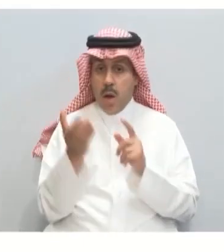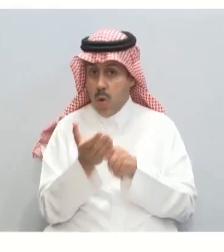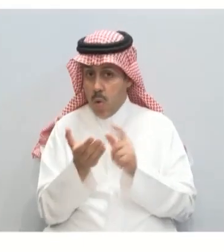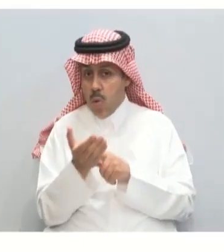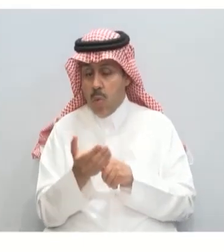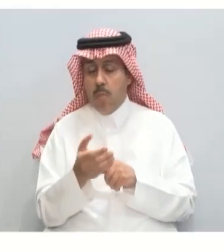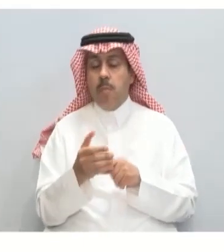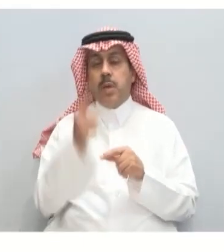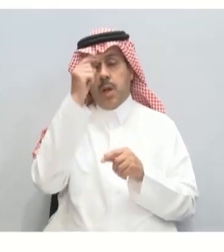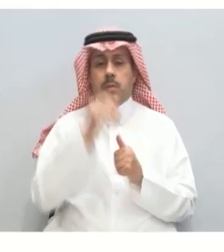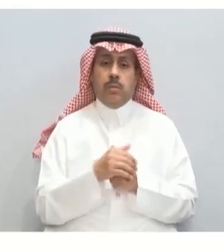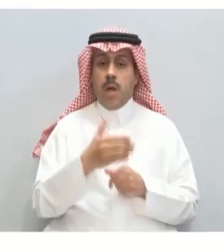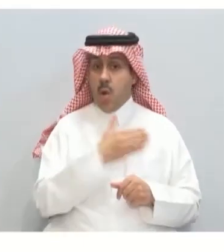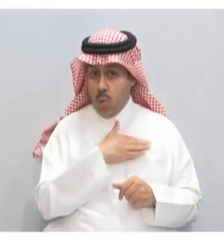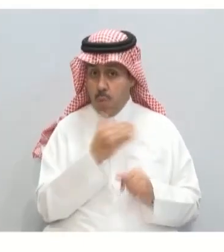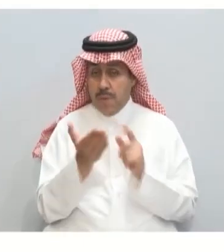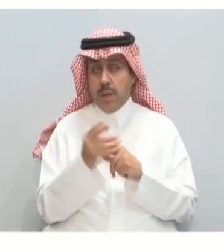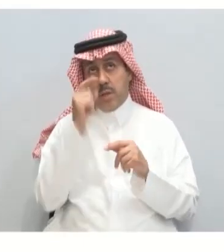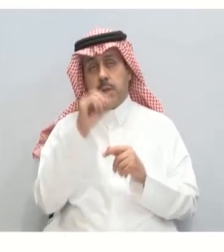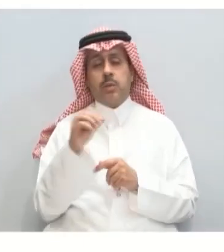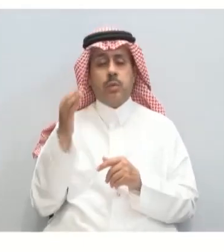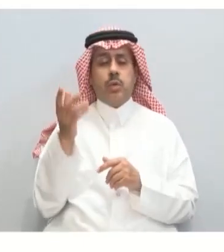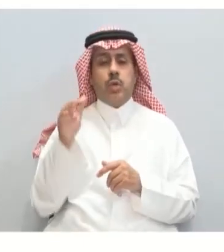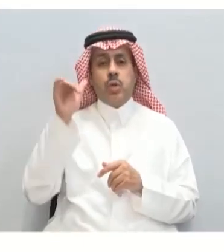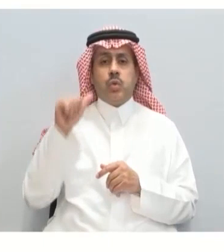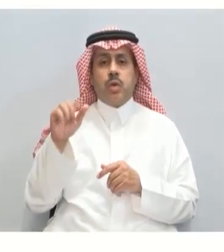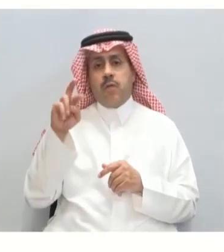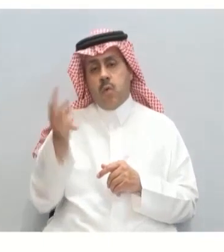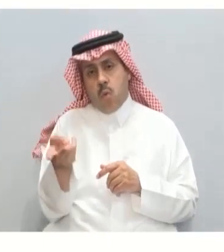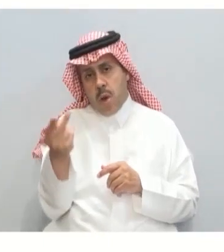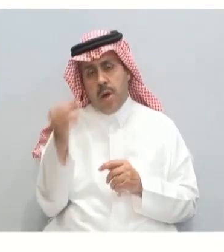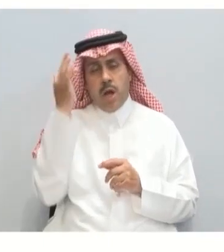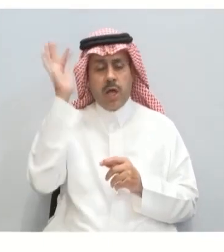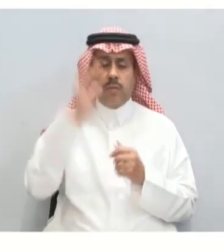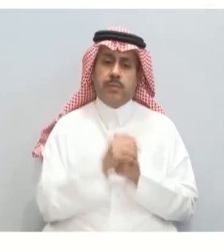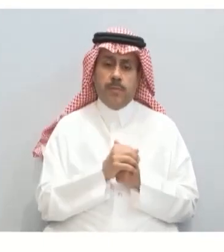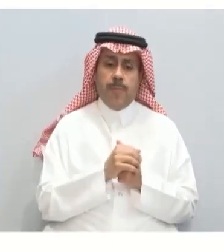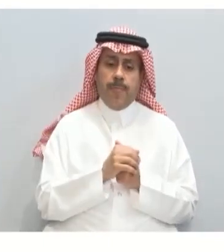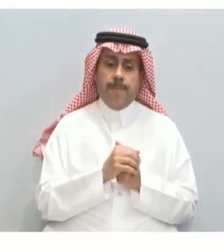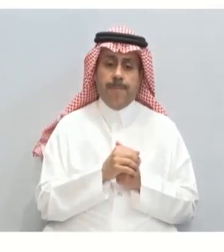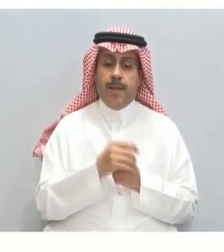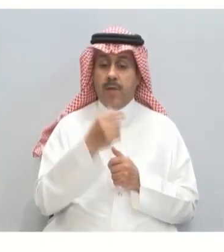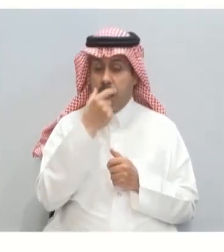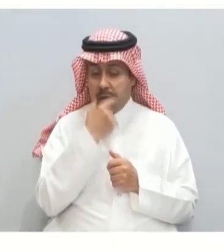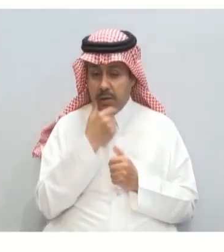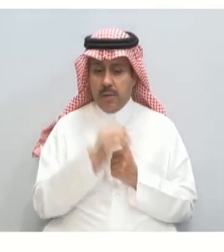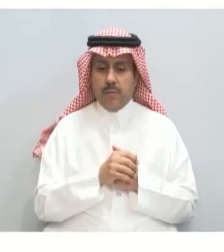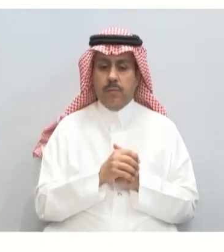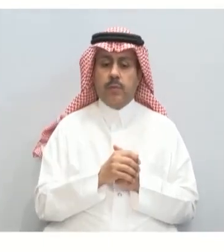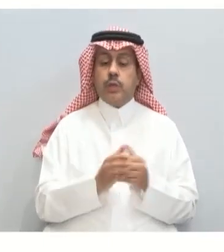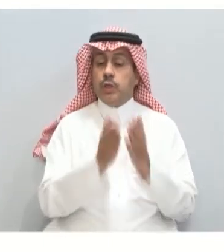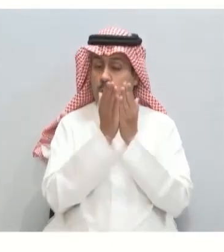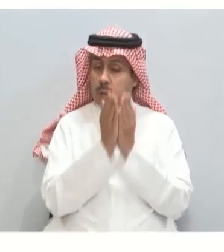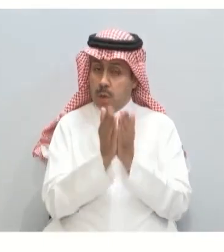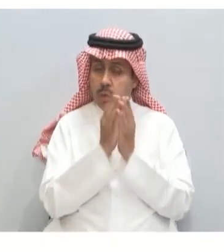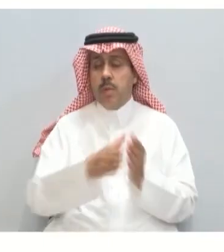بيد الله تعالى يصرفها كيف يشاء كما جاء في الحديث عن عائشه رضي الله عنها قالت دعوات كان رسول